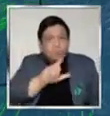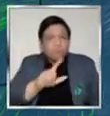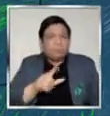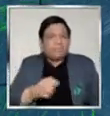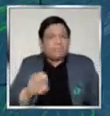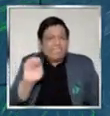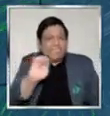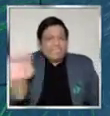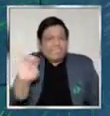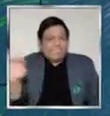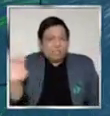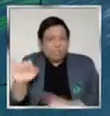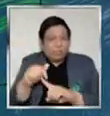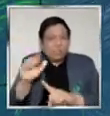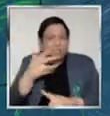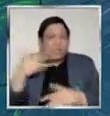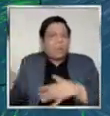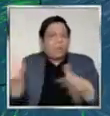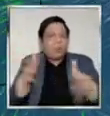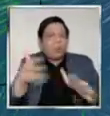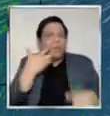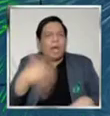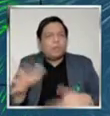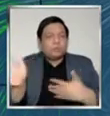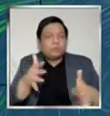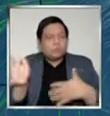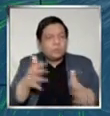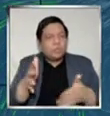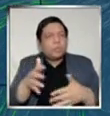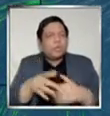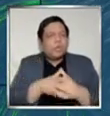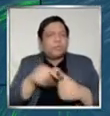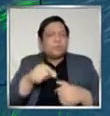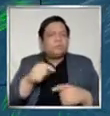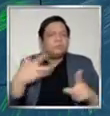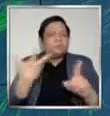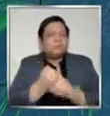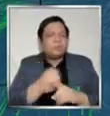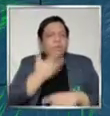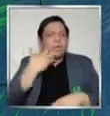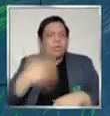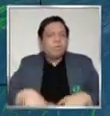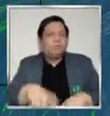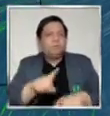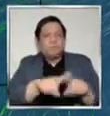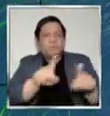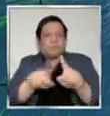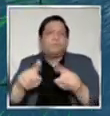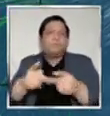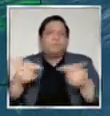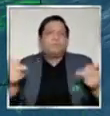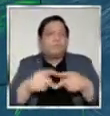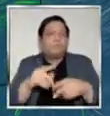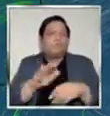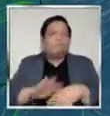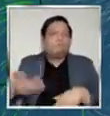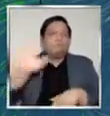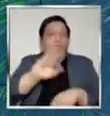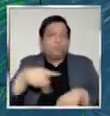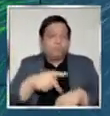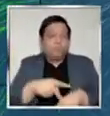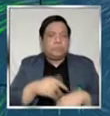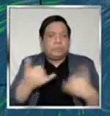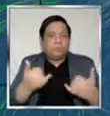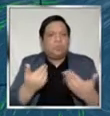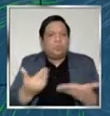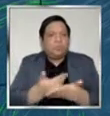sa silangan ang nakakaapekto o umiihip sa iba pang bahagi ng bansa. At yan ang latest mula sa GMA Weather.